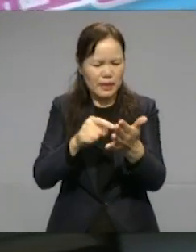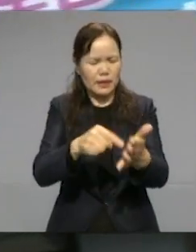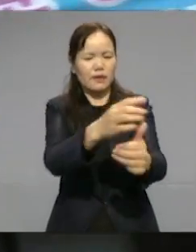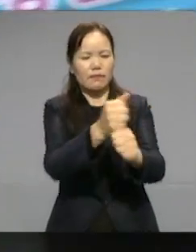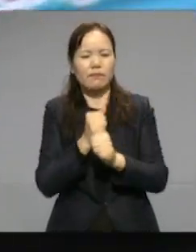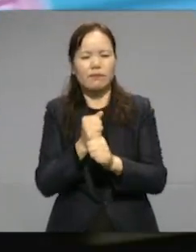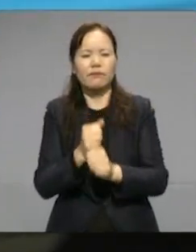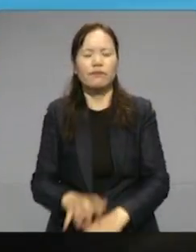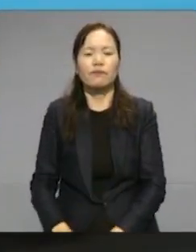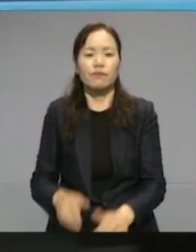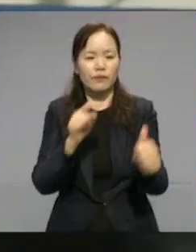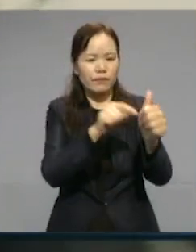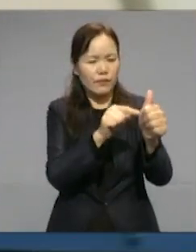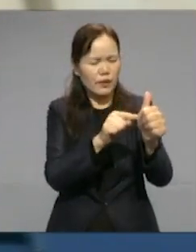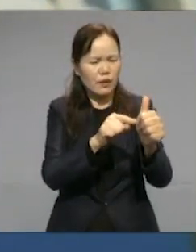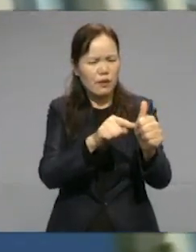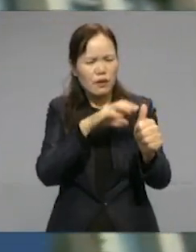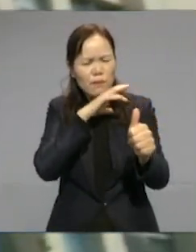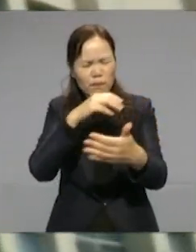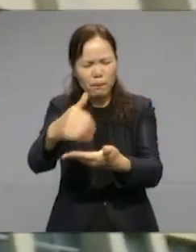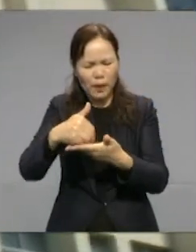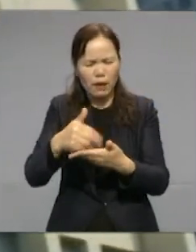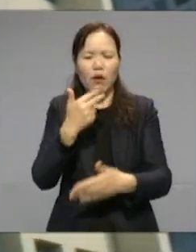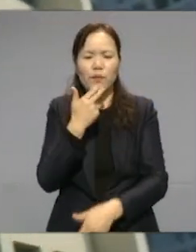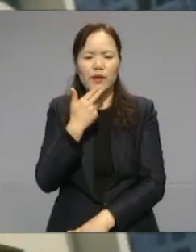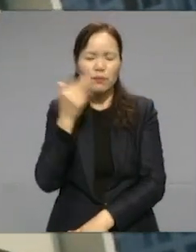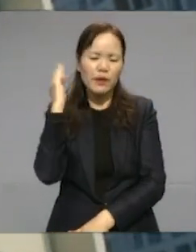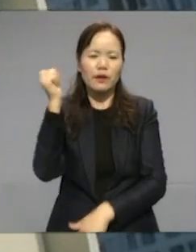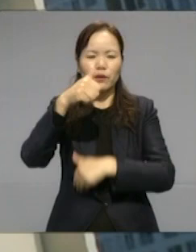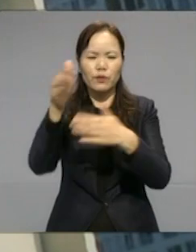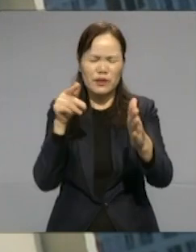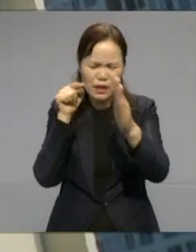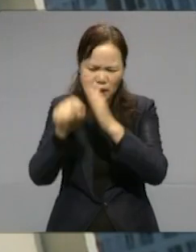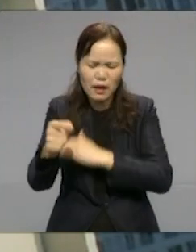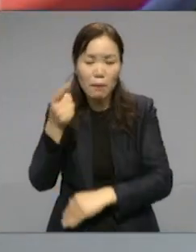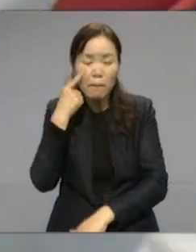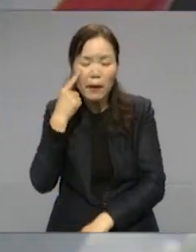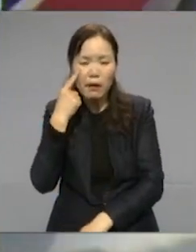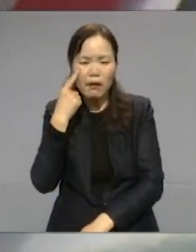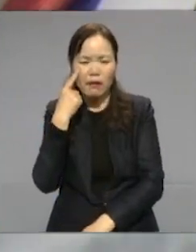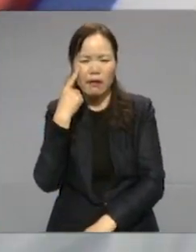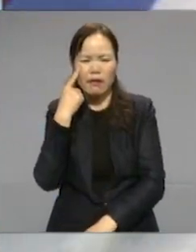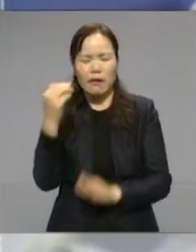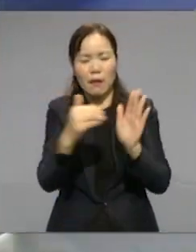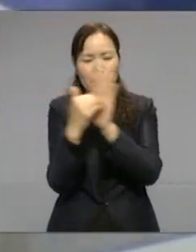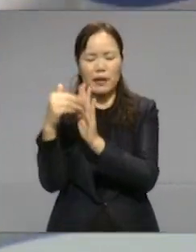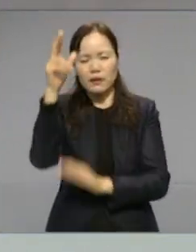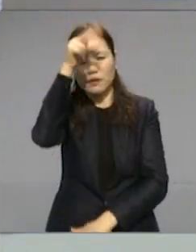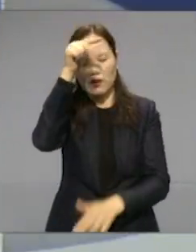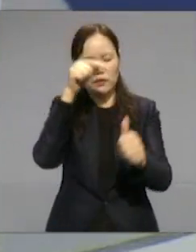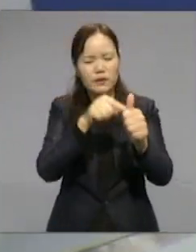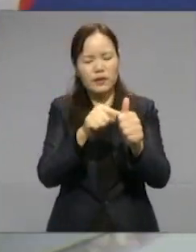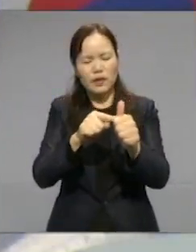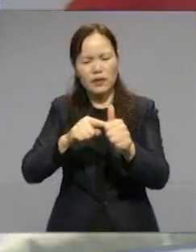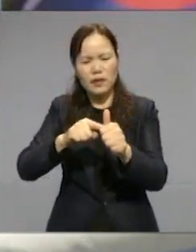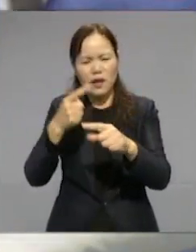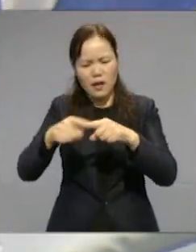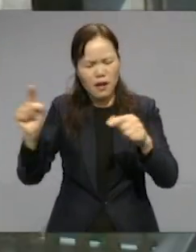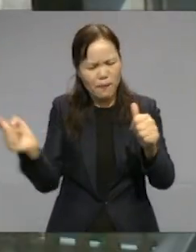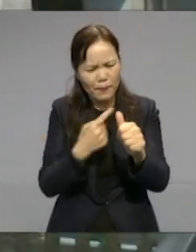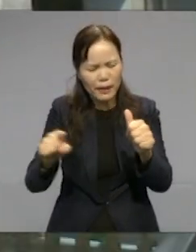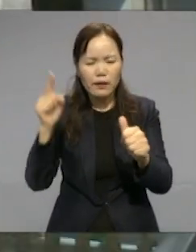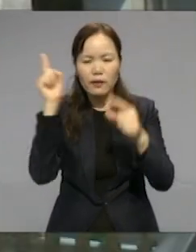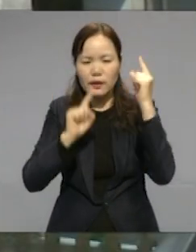체포했습니다 박시은 민원을 받아주지 않는다며 대통령실 진입을 시도했고 막아서는 경찰관들에게 흉기를 휘둘러